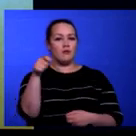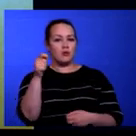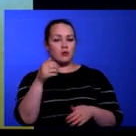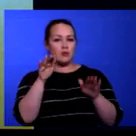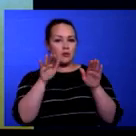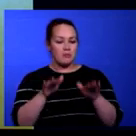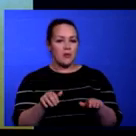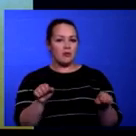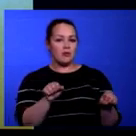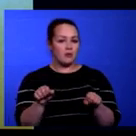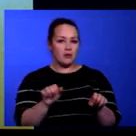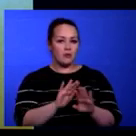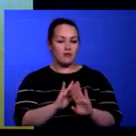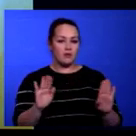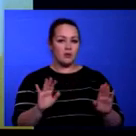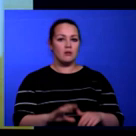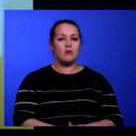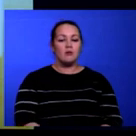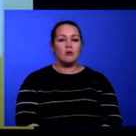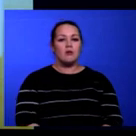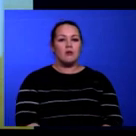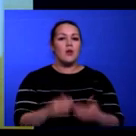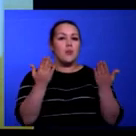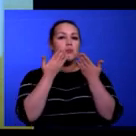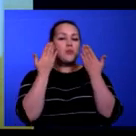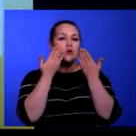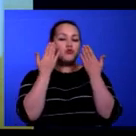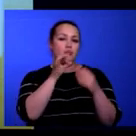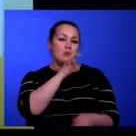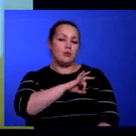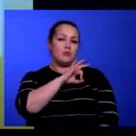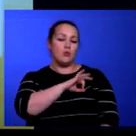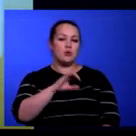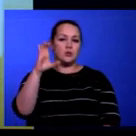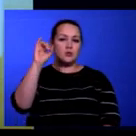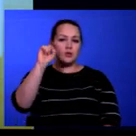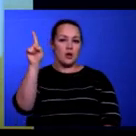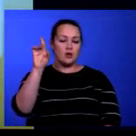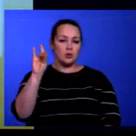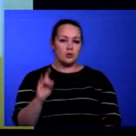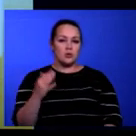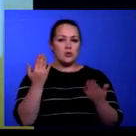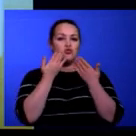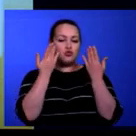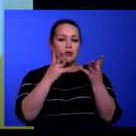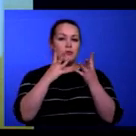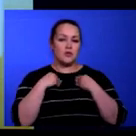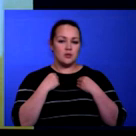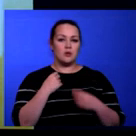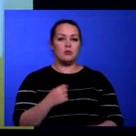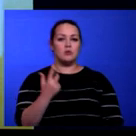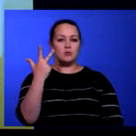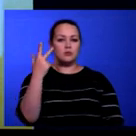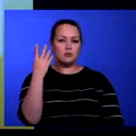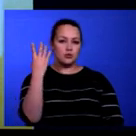сдвинется а теперь прочтем с союзами читаем вместе со мной так 3 4